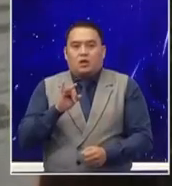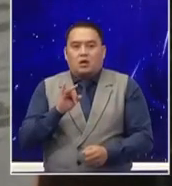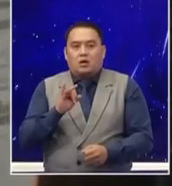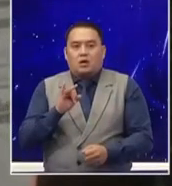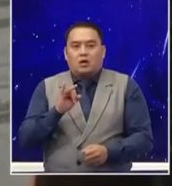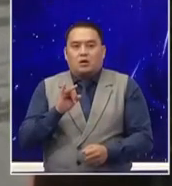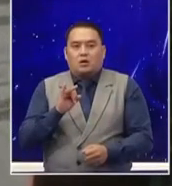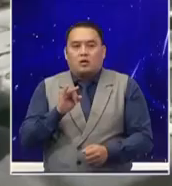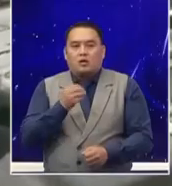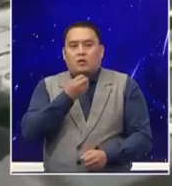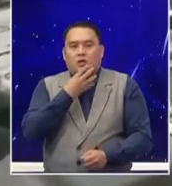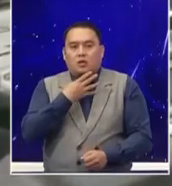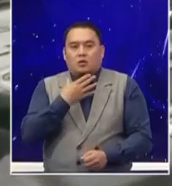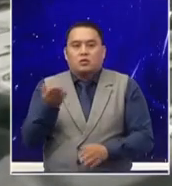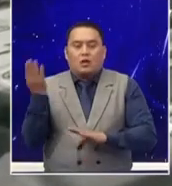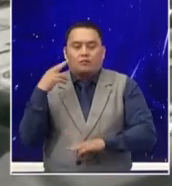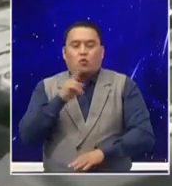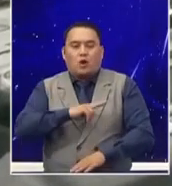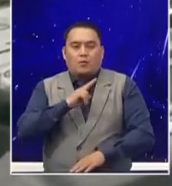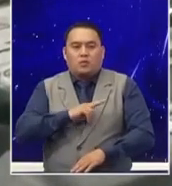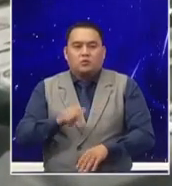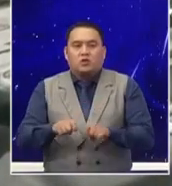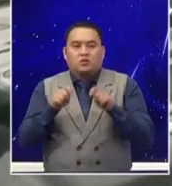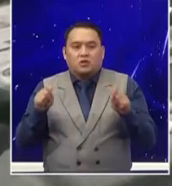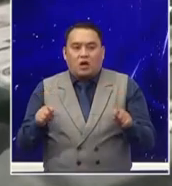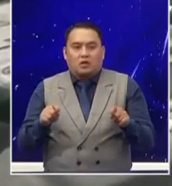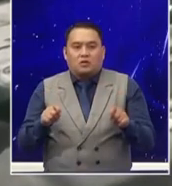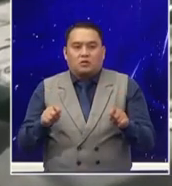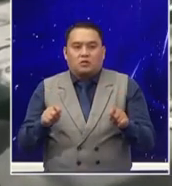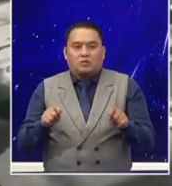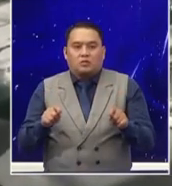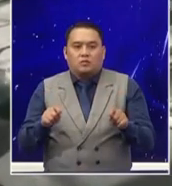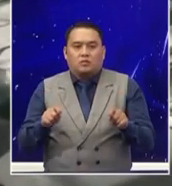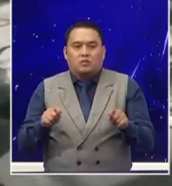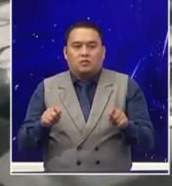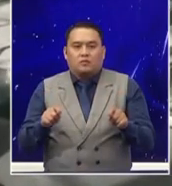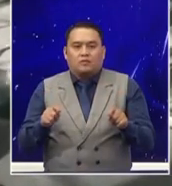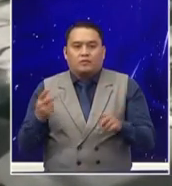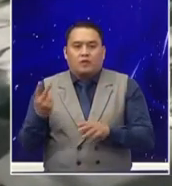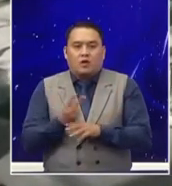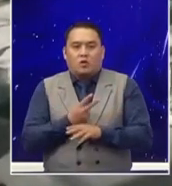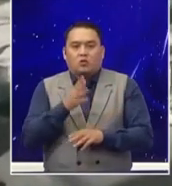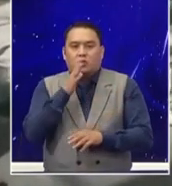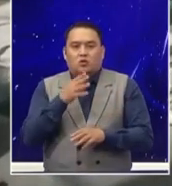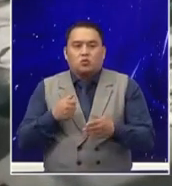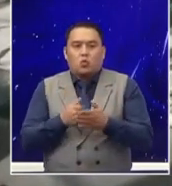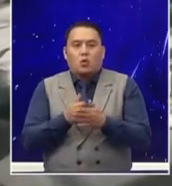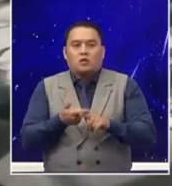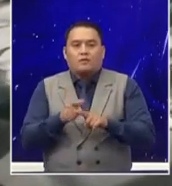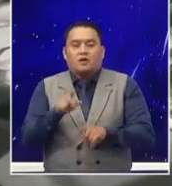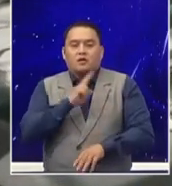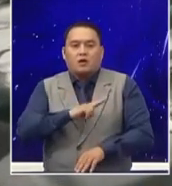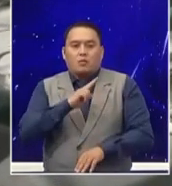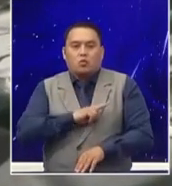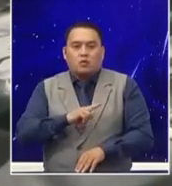подключится. У меня хорошая квалификация. Вы давно работаете? Да. С момента основания? Ну, не с основания, но второй сезон я уже работала. А до этого где работали? Я